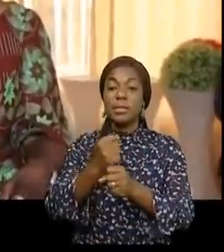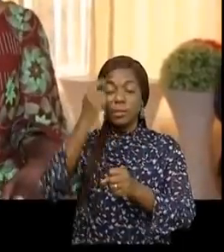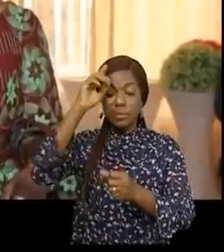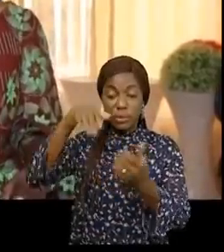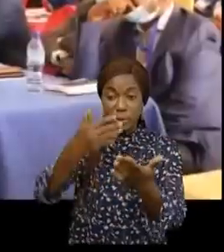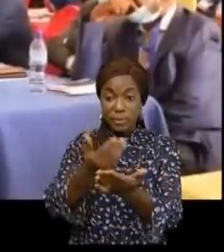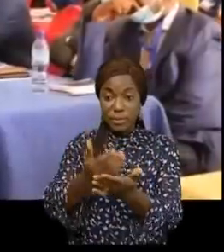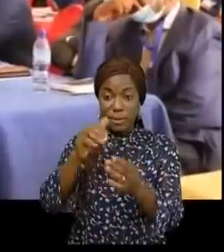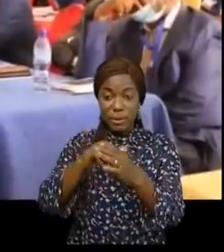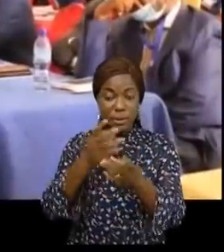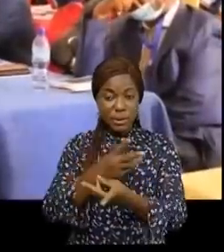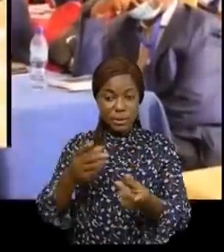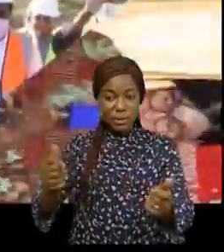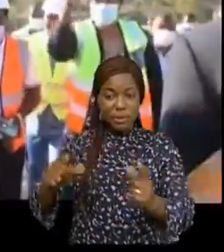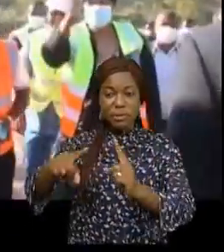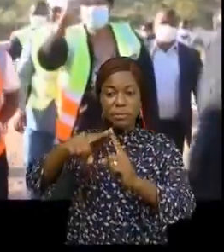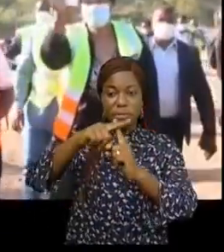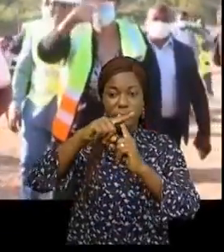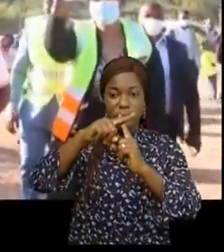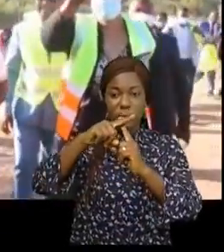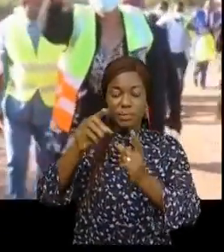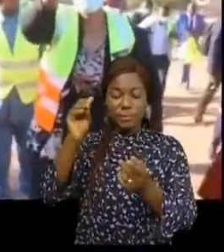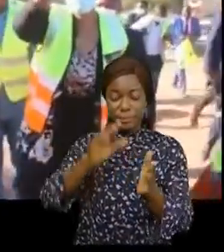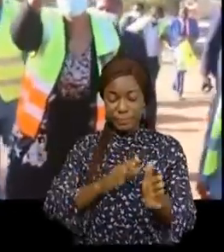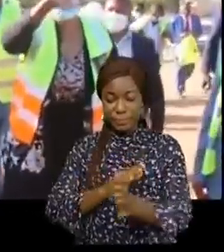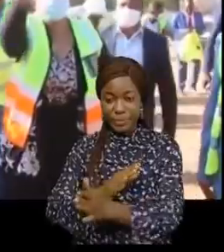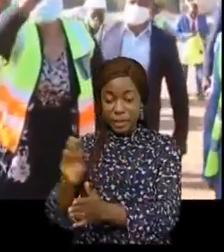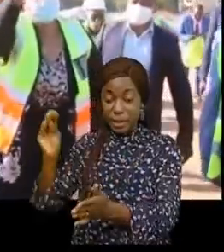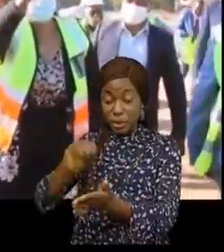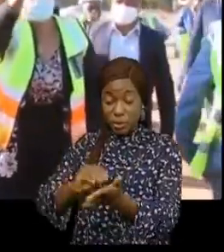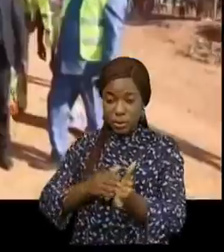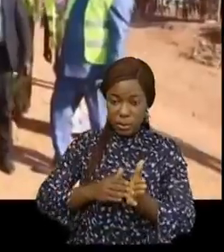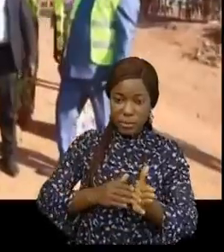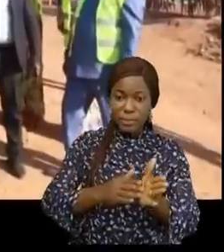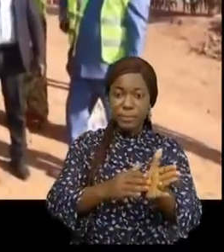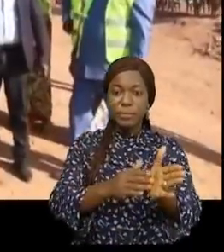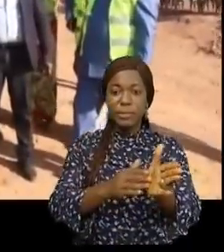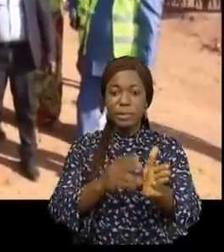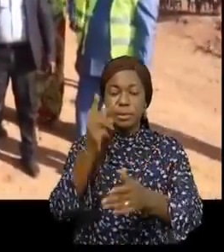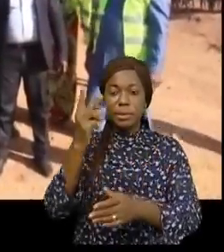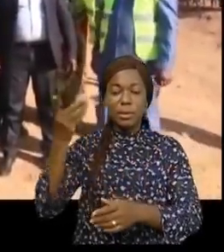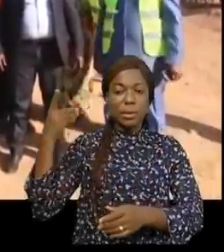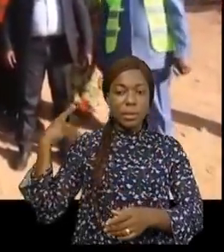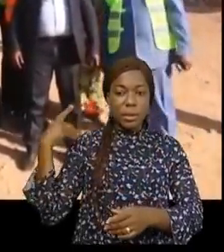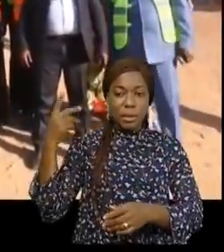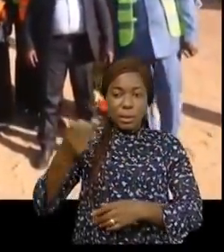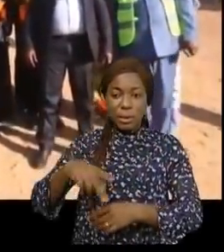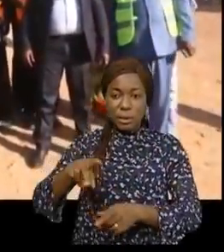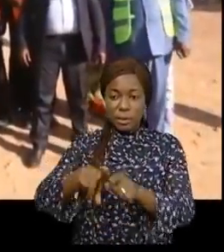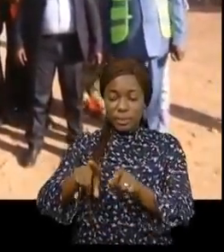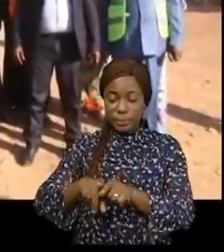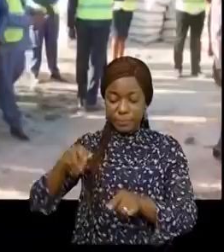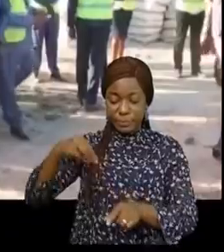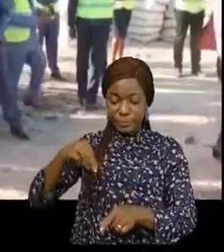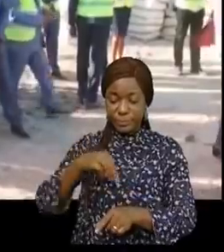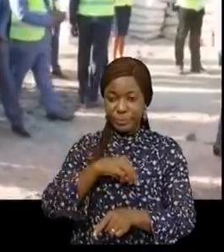à un résultat positif. Accompagné de deux députés provinciaux, Roy Kaoumba et Gaston Mouchid, et quelques membres du gouvernement,